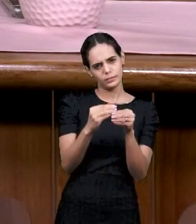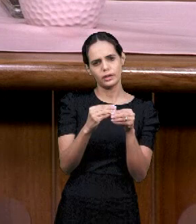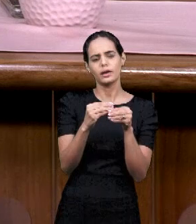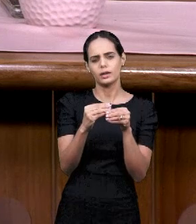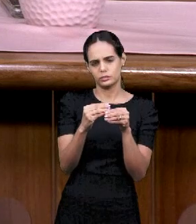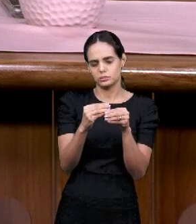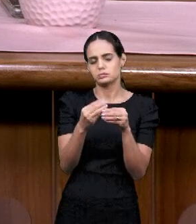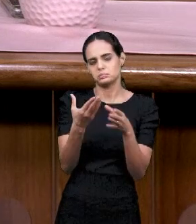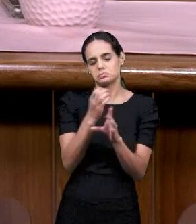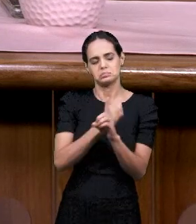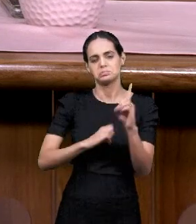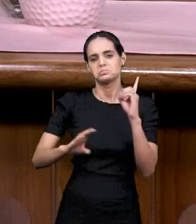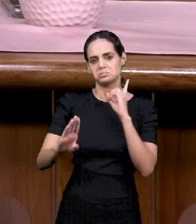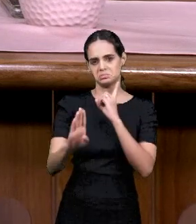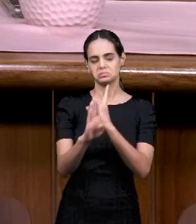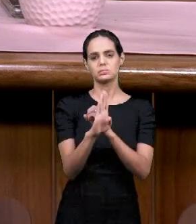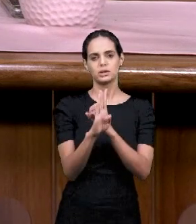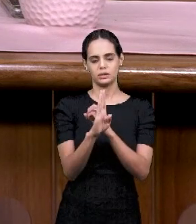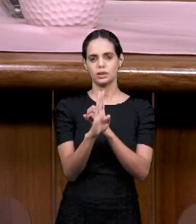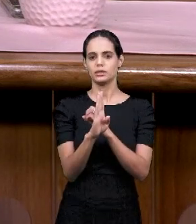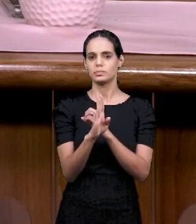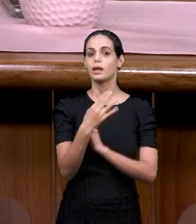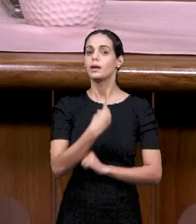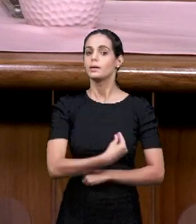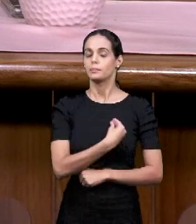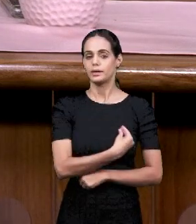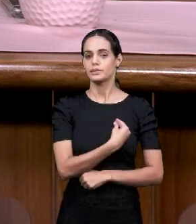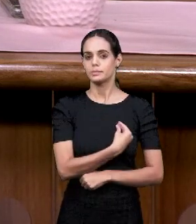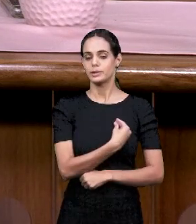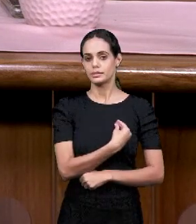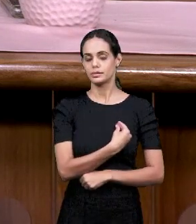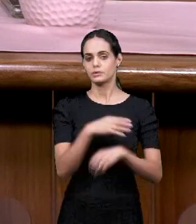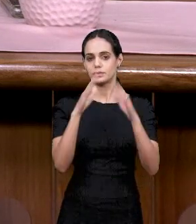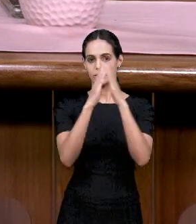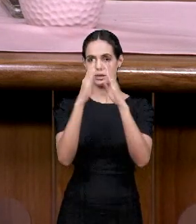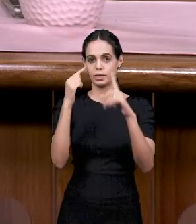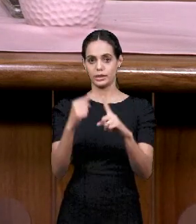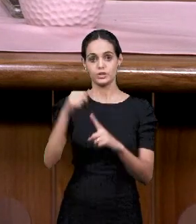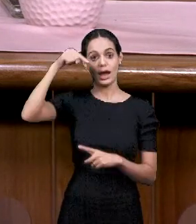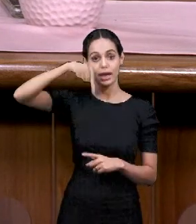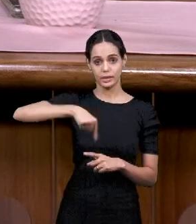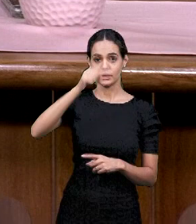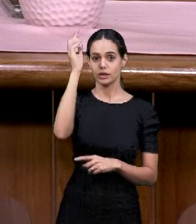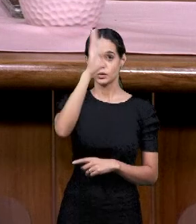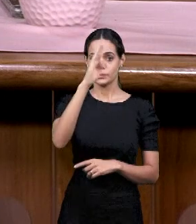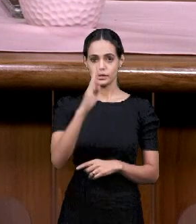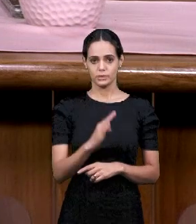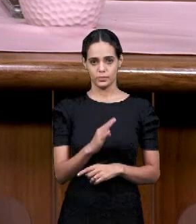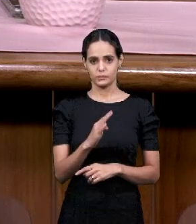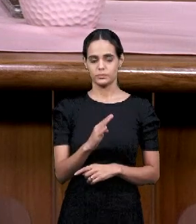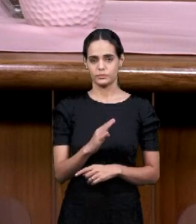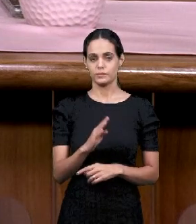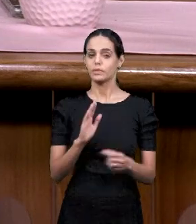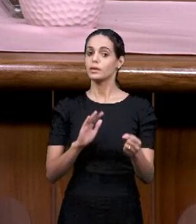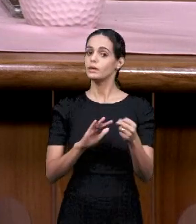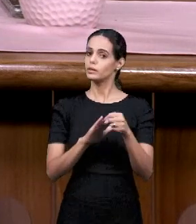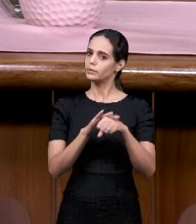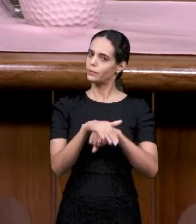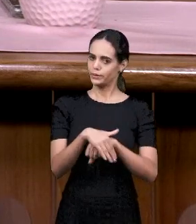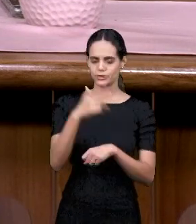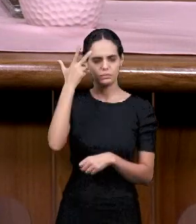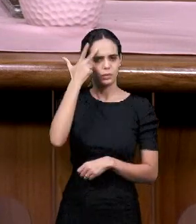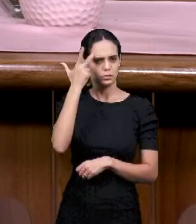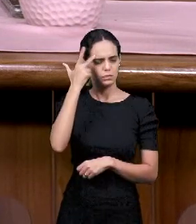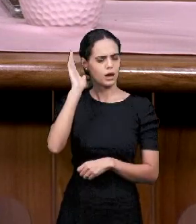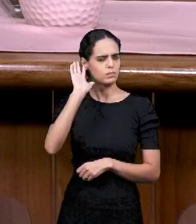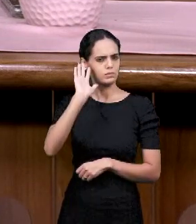une dominical, complémentation des écoles vindo de bibliques dominicales participações de venues de irmãos das participation des igrejas frères no Brasil. des E à églises au noite, Brésil. naturalmente, Et queremos convidar